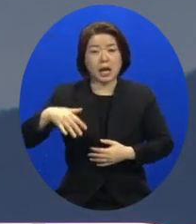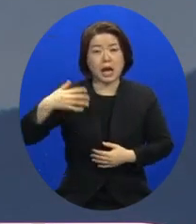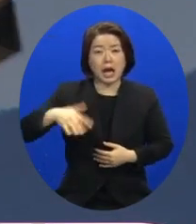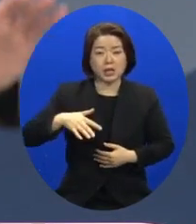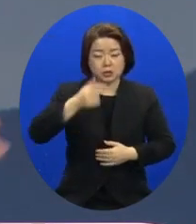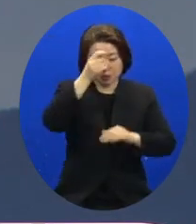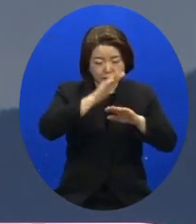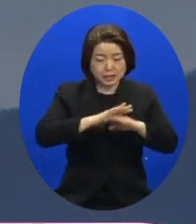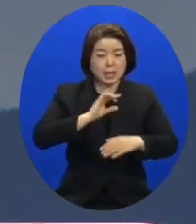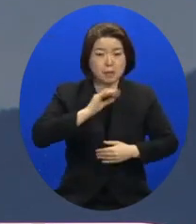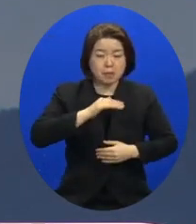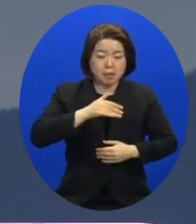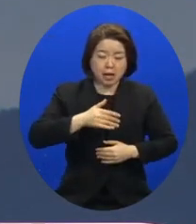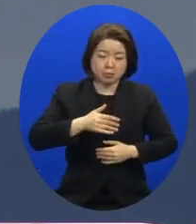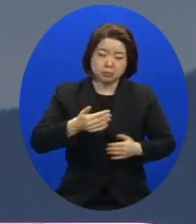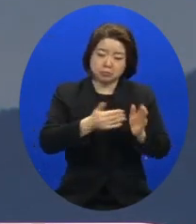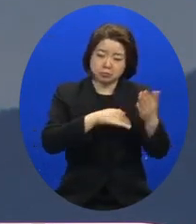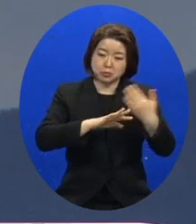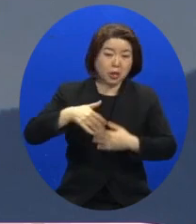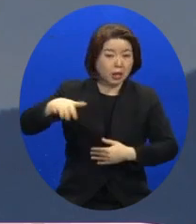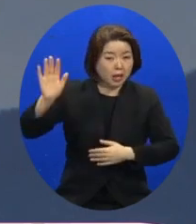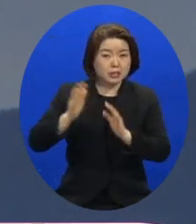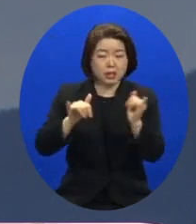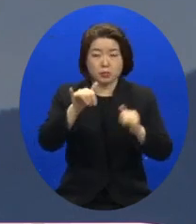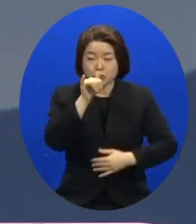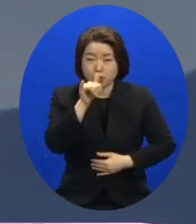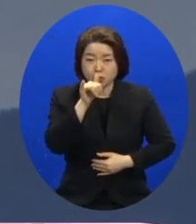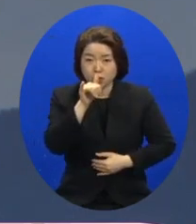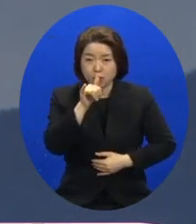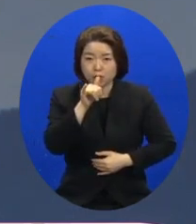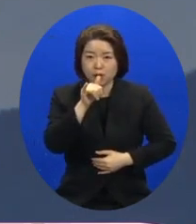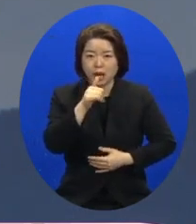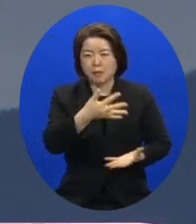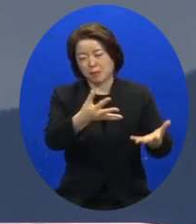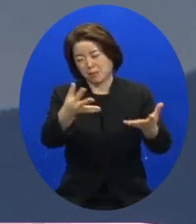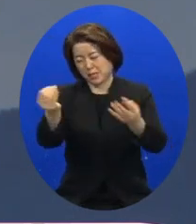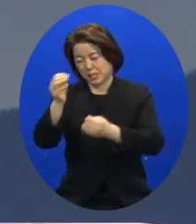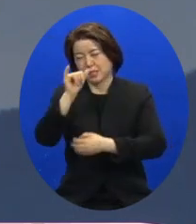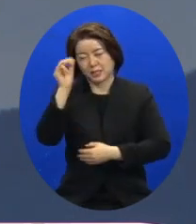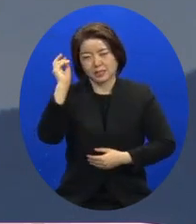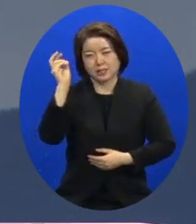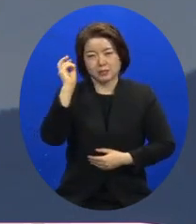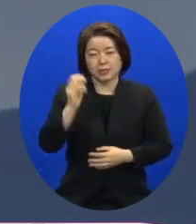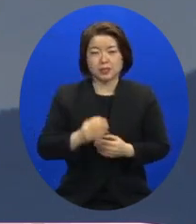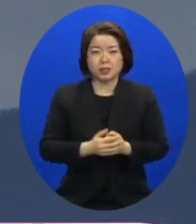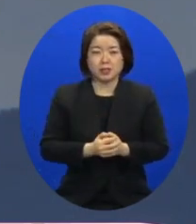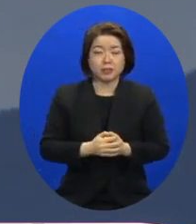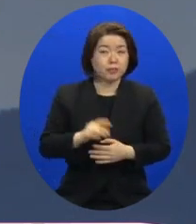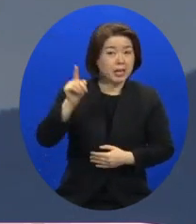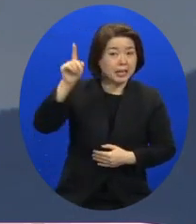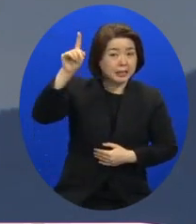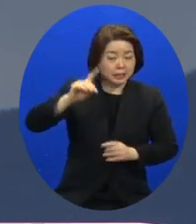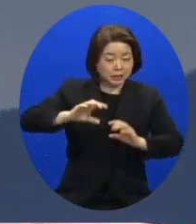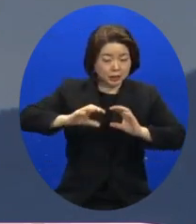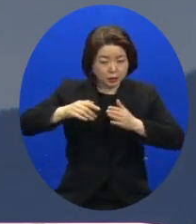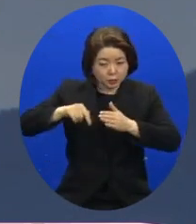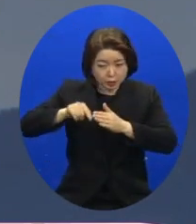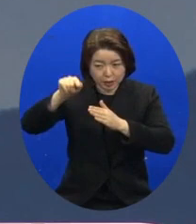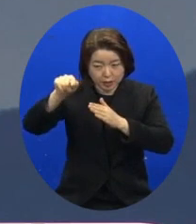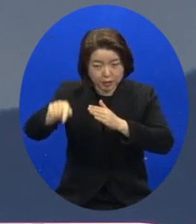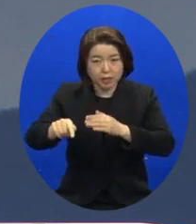그냥 예배만 드리고 가시는 분이 있으십니까? 있으실 거예요. 천국에 들어간다는